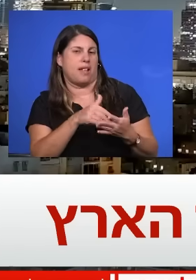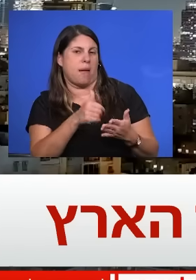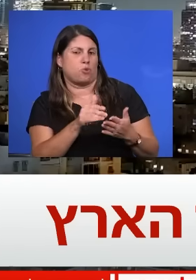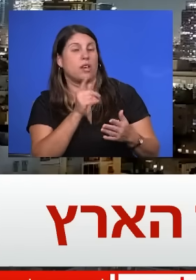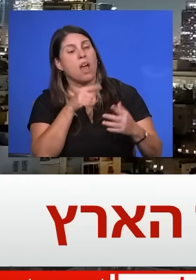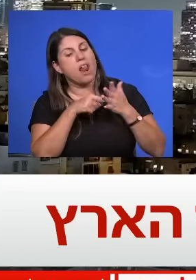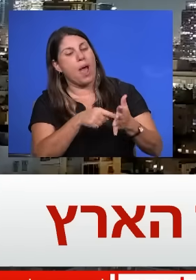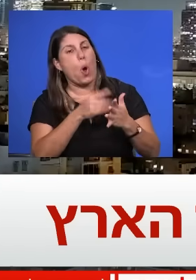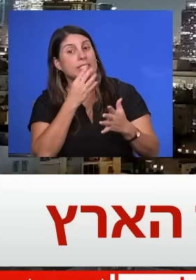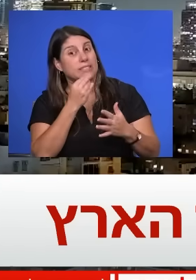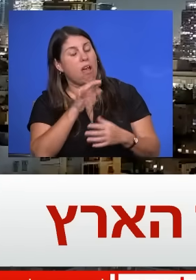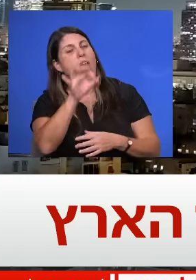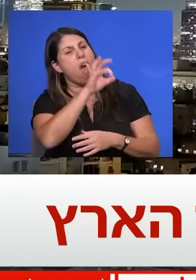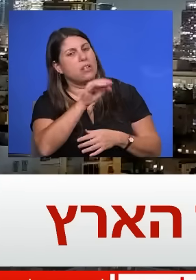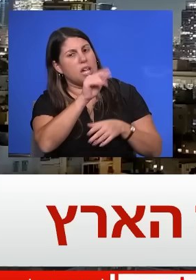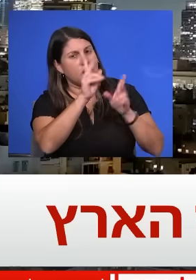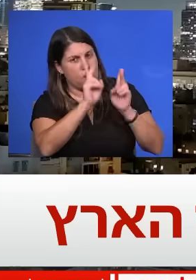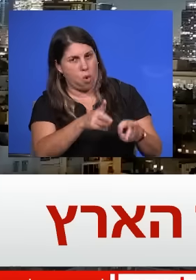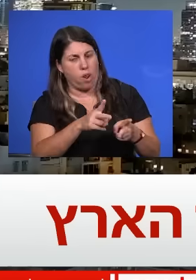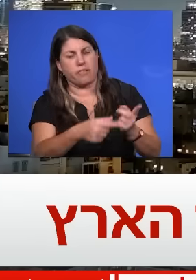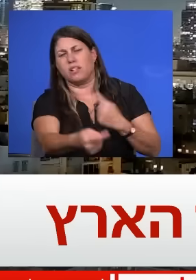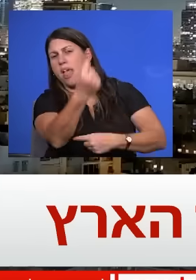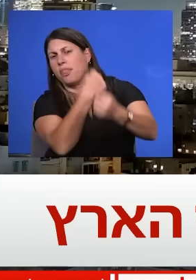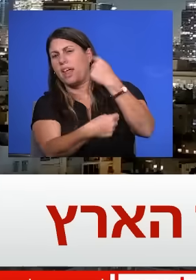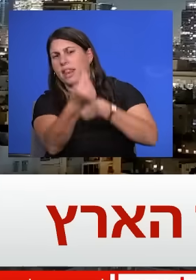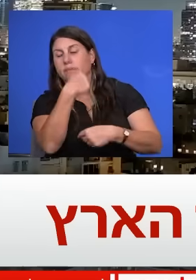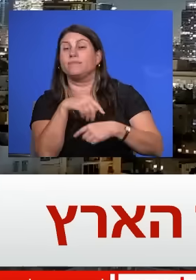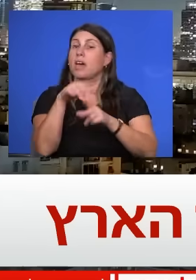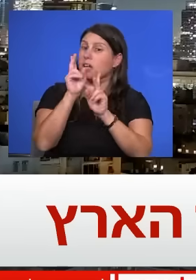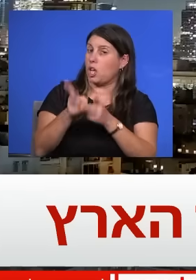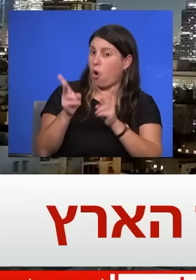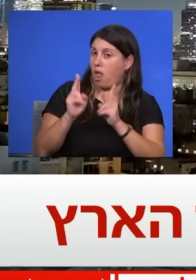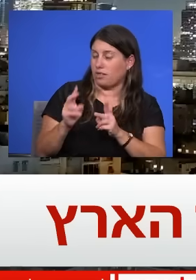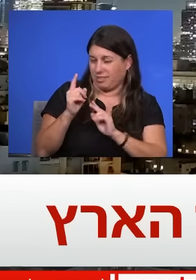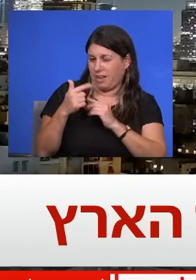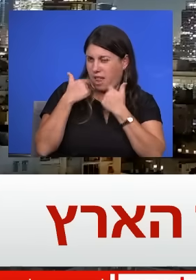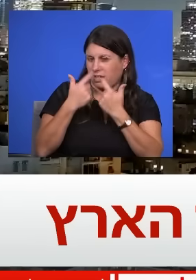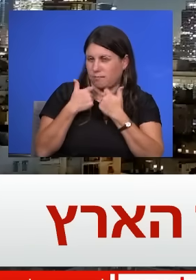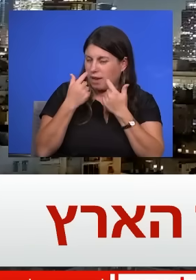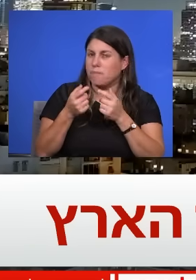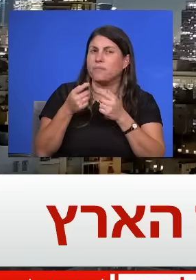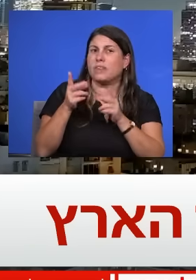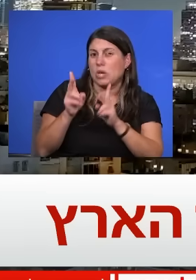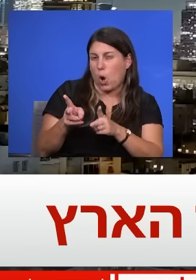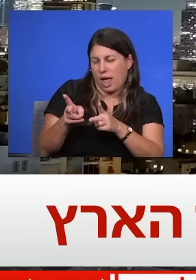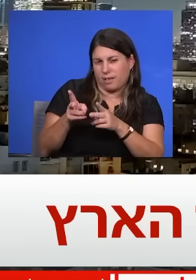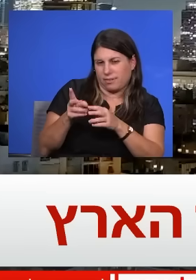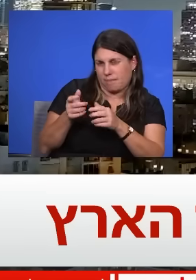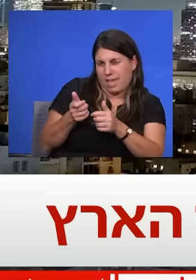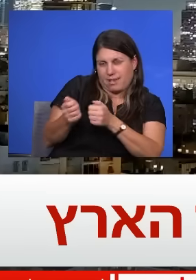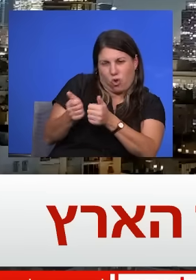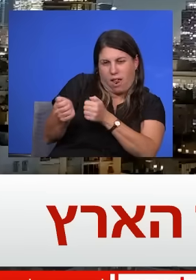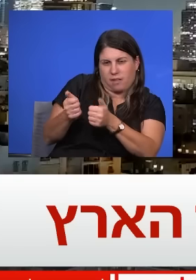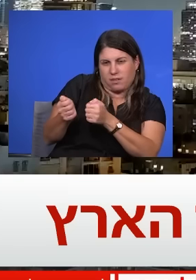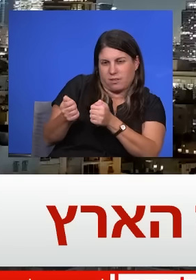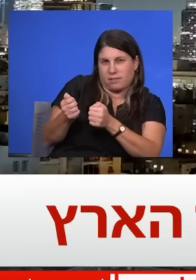מחזיק את היכולת לשגר טילים מסודרים. שיכולת, צריך להסביר למי שלא מכיר, בשלט רחוק למעשה. אתה לא צריך לעמוד. נכון, חלקם טיימרים,